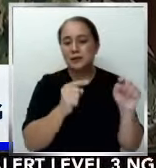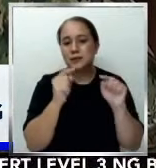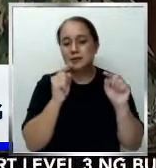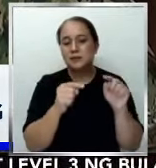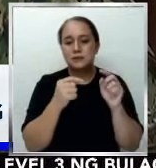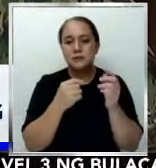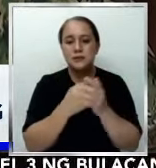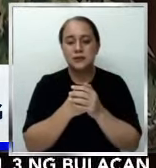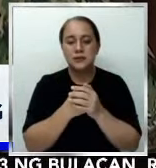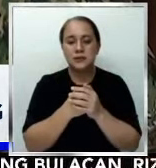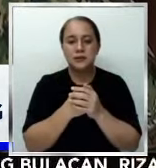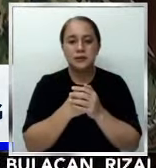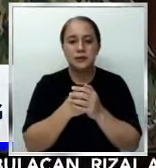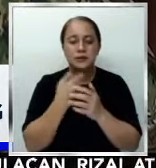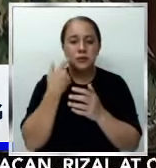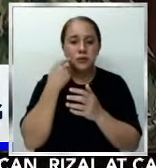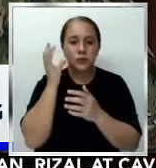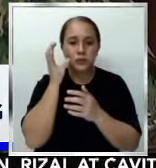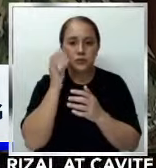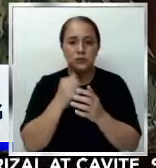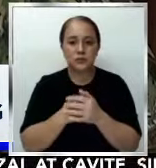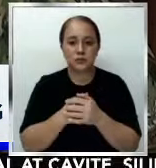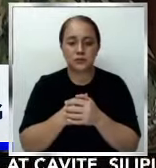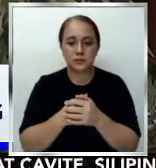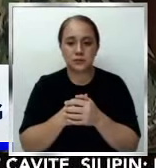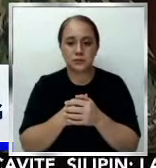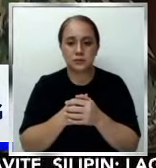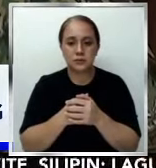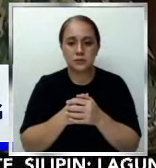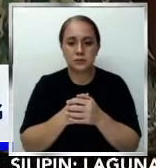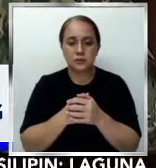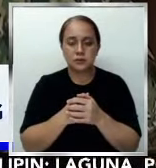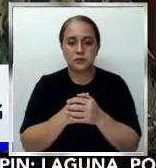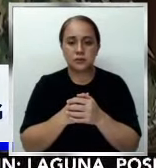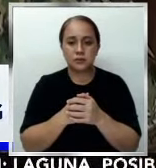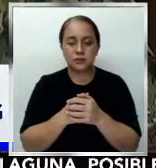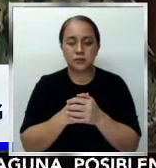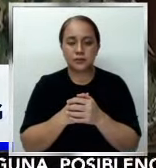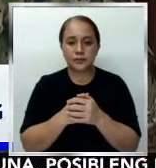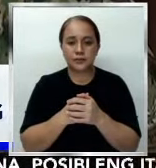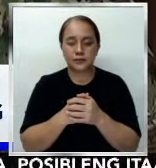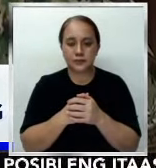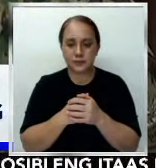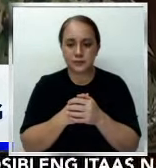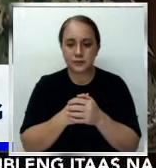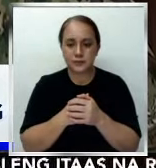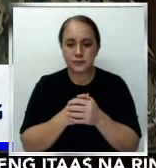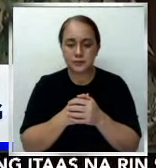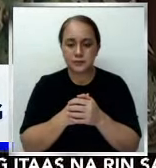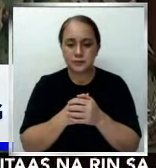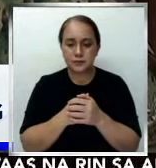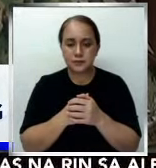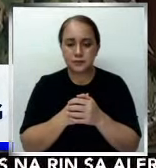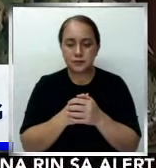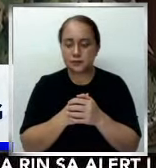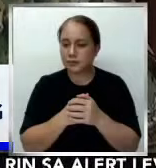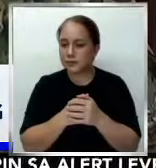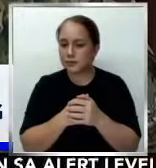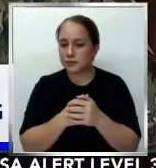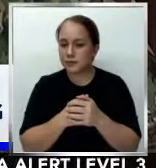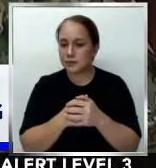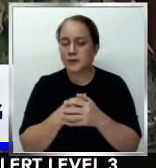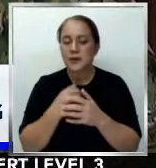Ms. Chua dun sa court hearing po. So kanino niyo ipapail po yun, sir? Sa immigration or sa fiscal?